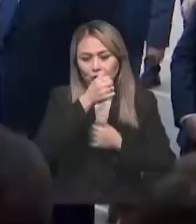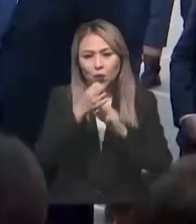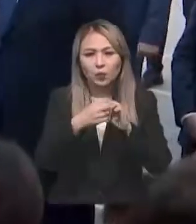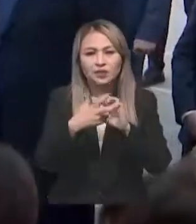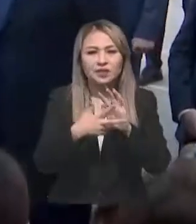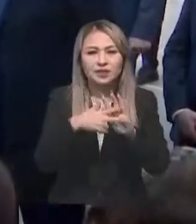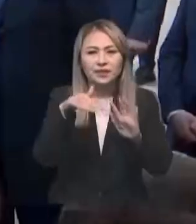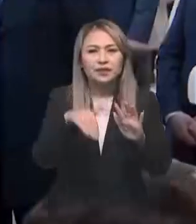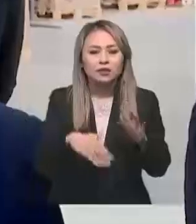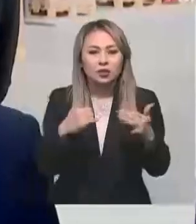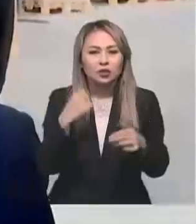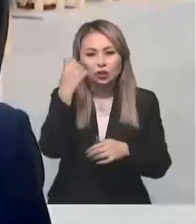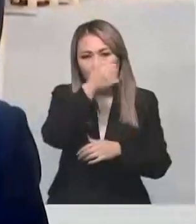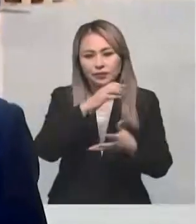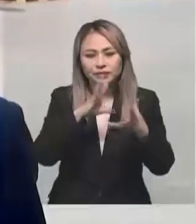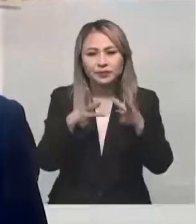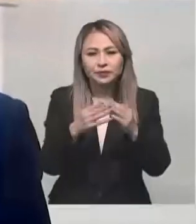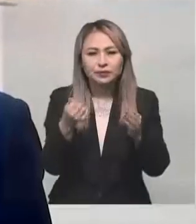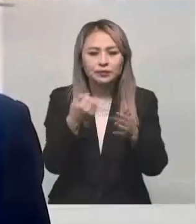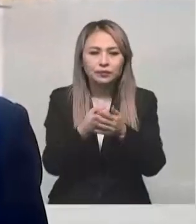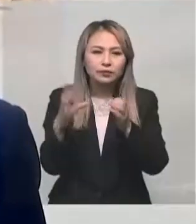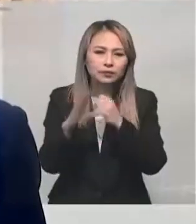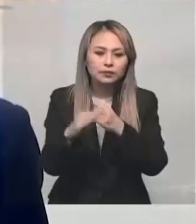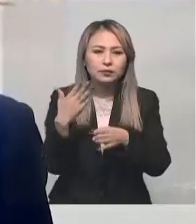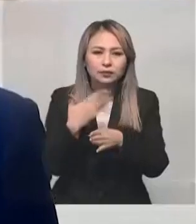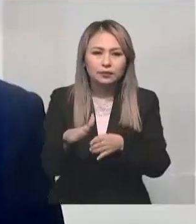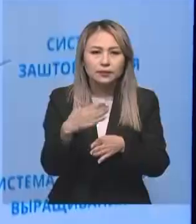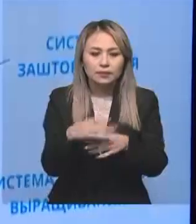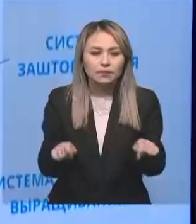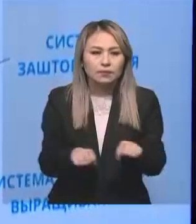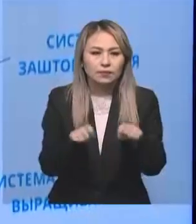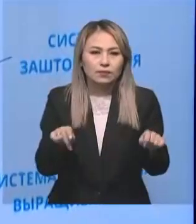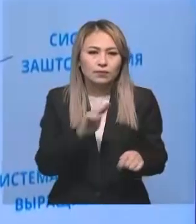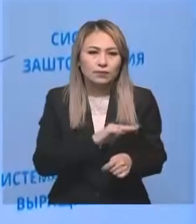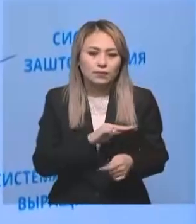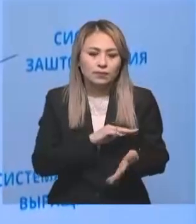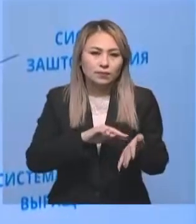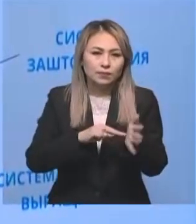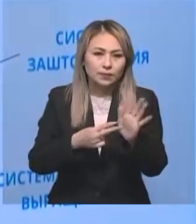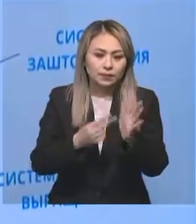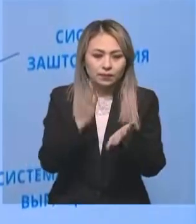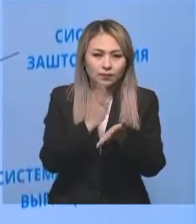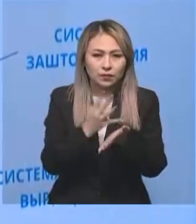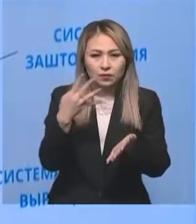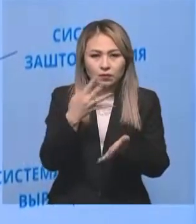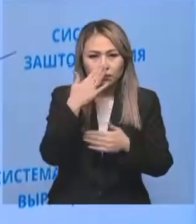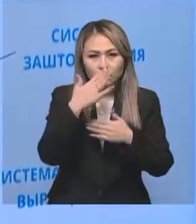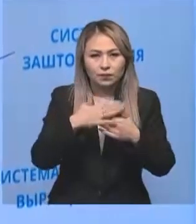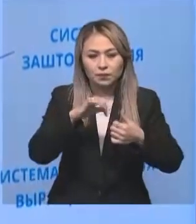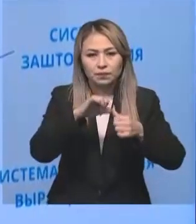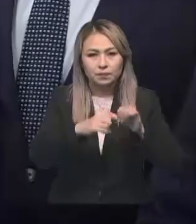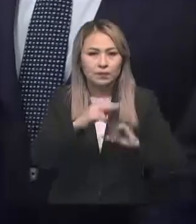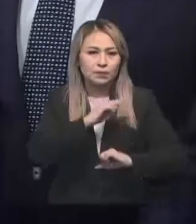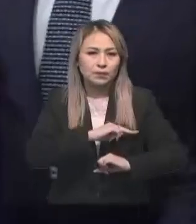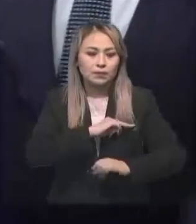құрайды. Зауытты 2035 жылға дейін кезең-кезеңмен іске қосу жоспарланып отыр. Жоба аясында 4 мың тұрақты жұмыс орны